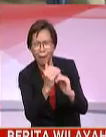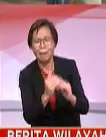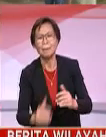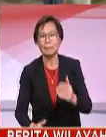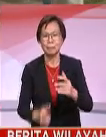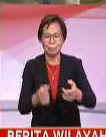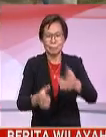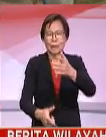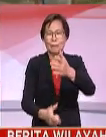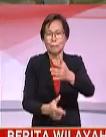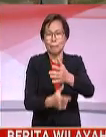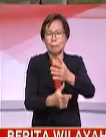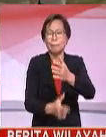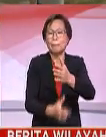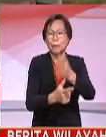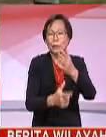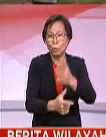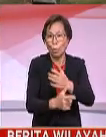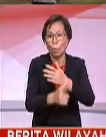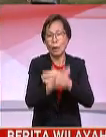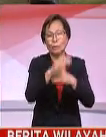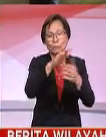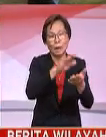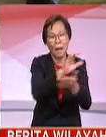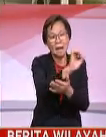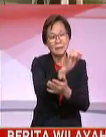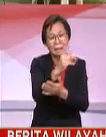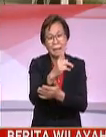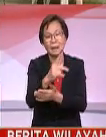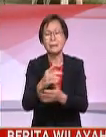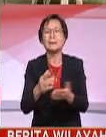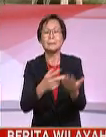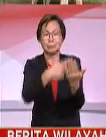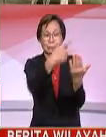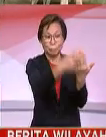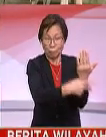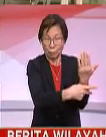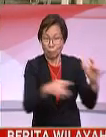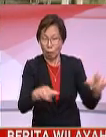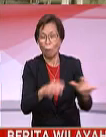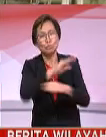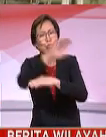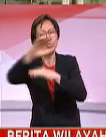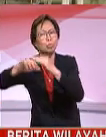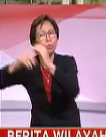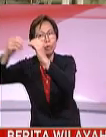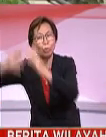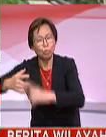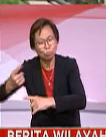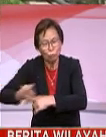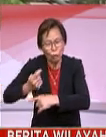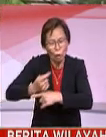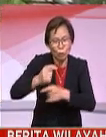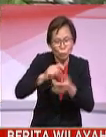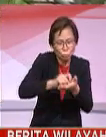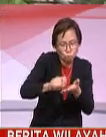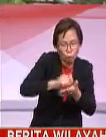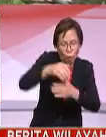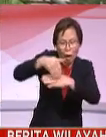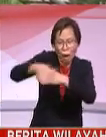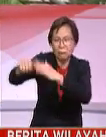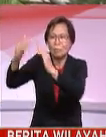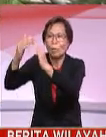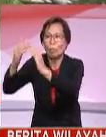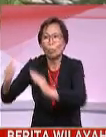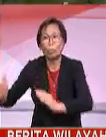Penolong Kanan Pentadbiran SK Mengkapo Jody Tampilas menjelaskan, inisiatif ini dijayakan oleh para guru yang menyediakan latihan bertulis untuk dihantar ke